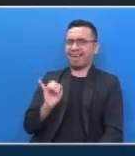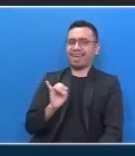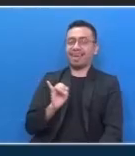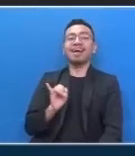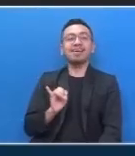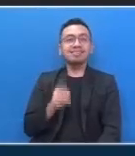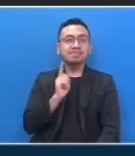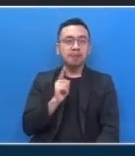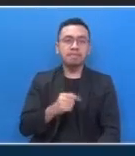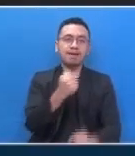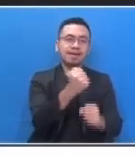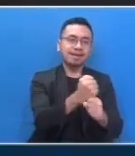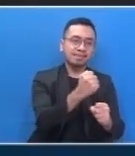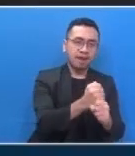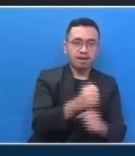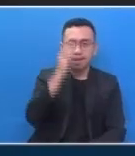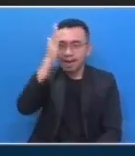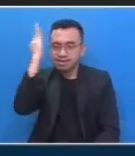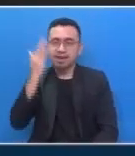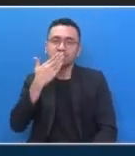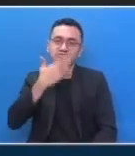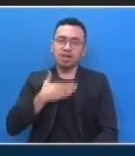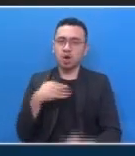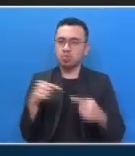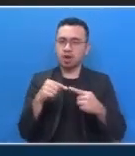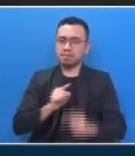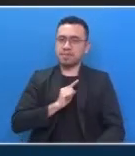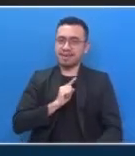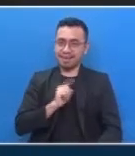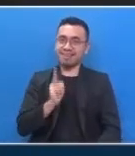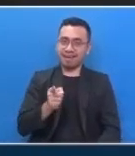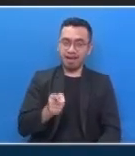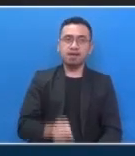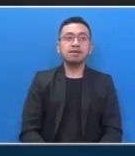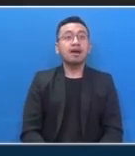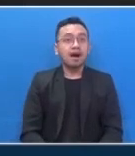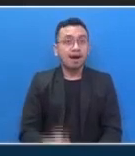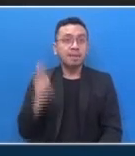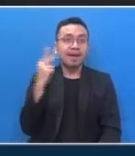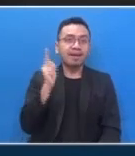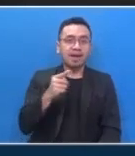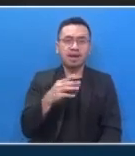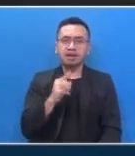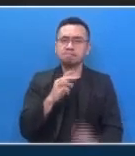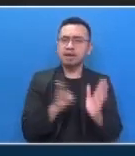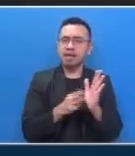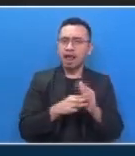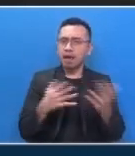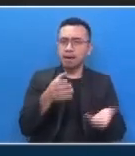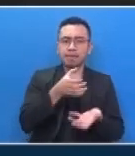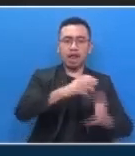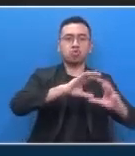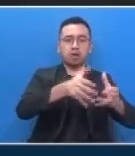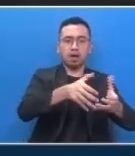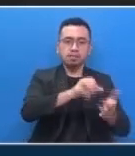dengan Gibran termasuk ketika dikaitkan dengan eh perbedaan pendapat di Piala Dunia under 200 yang pertama ee